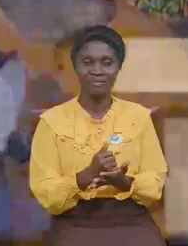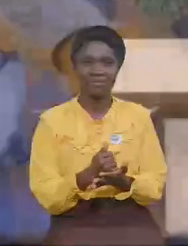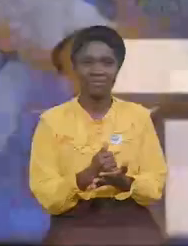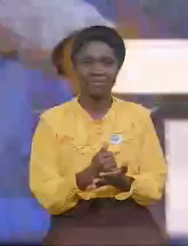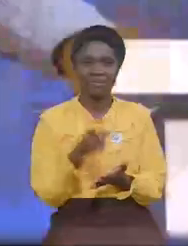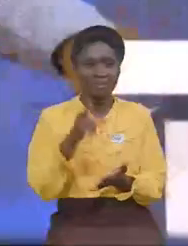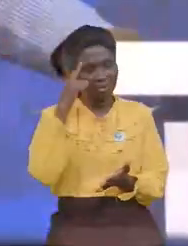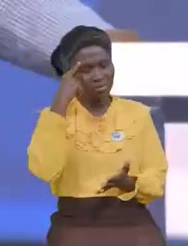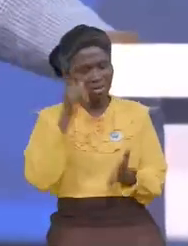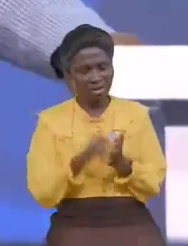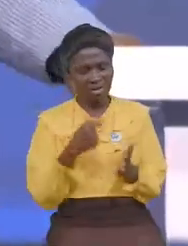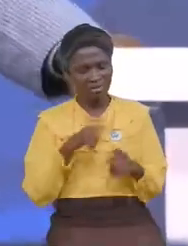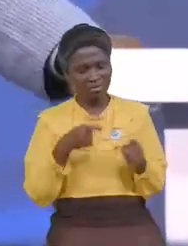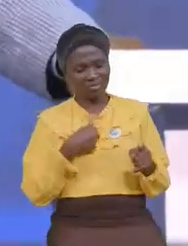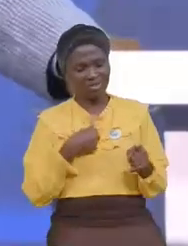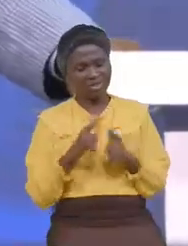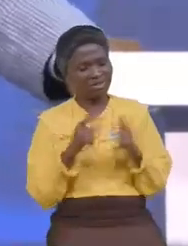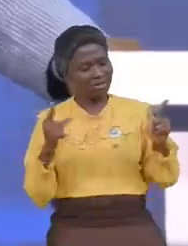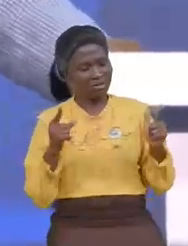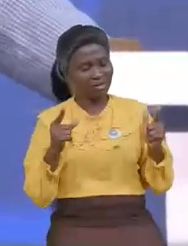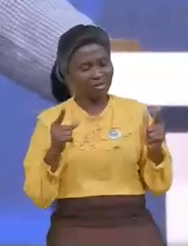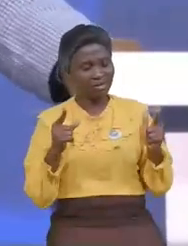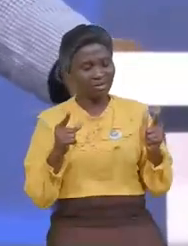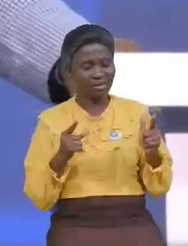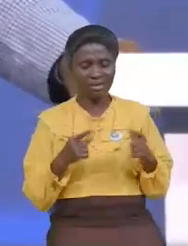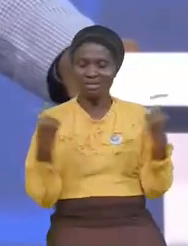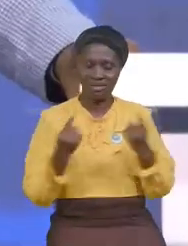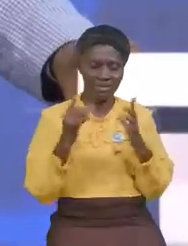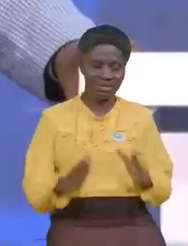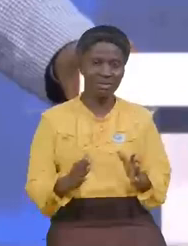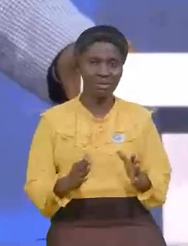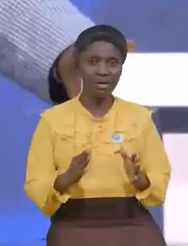Tu dis, mais je suis un grand pécheur. D'accord, c'est pourquoi il est venu.